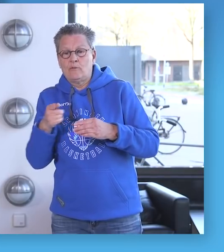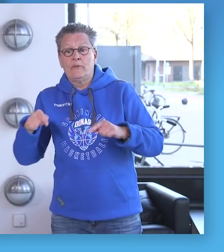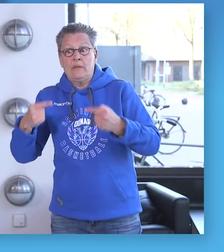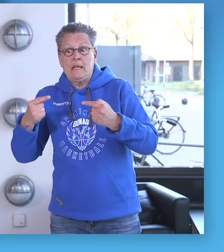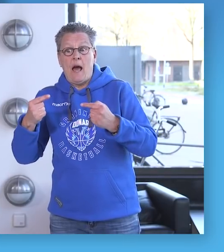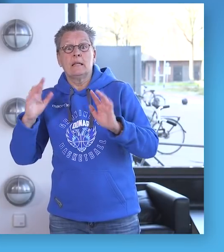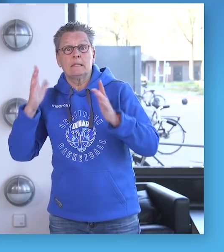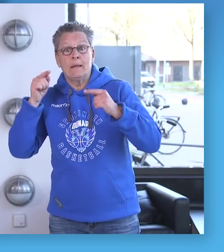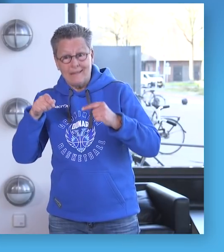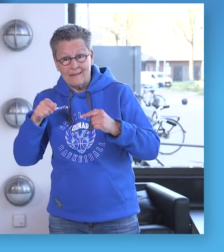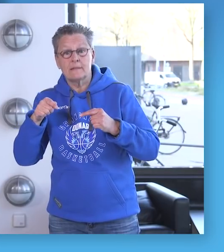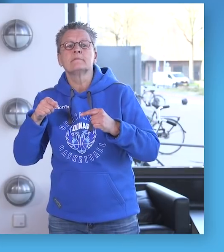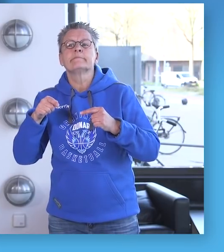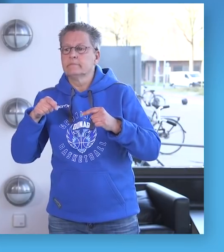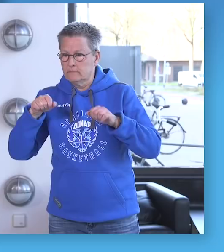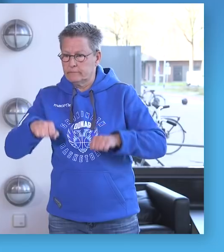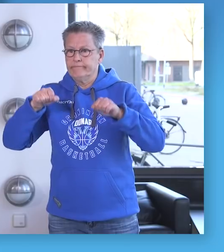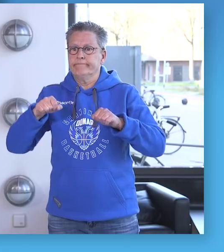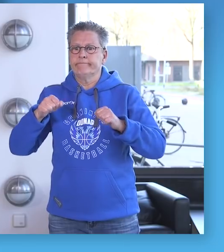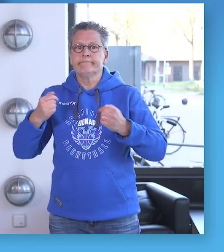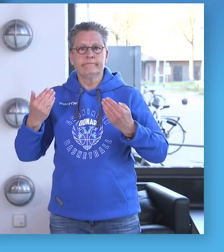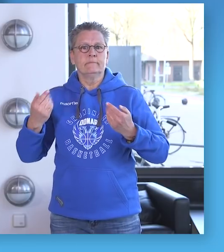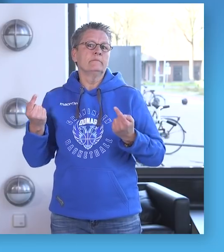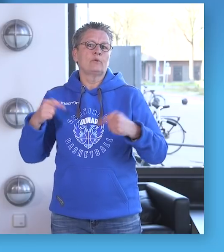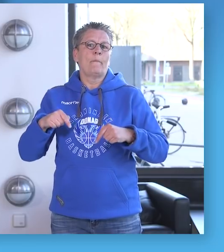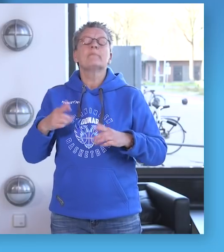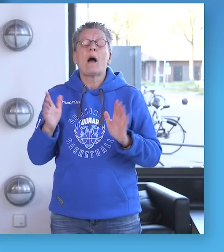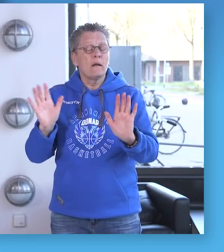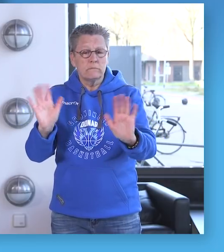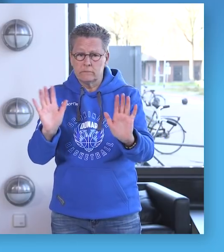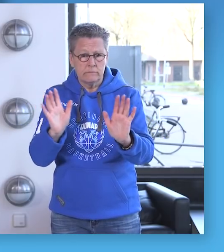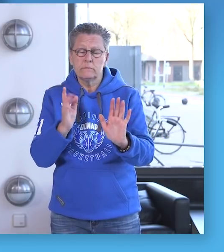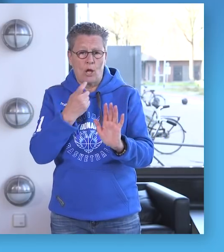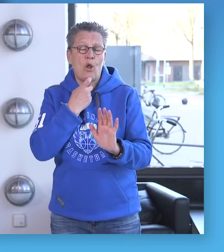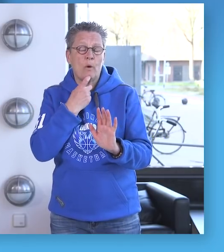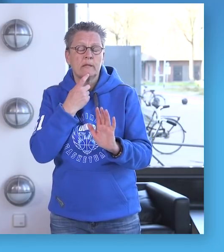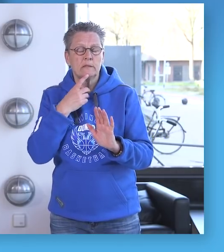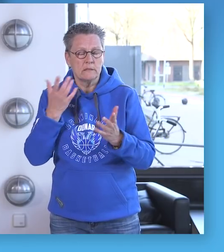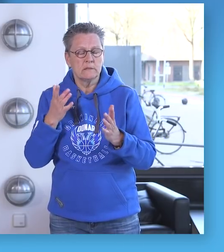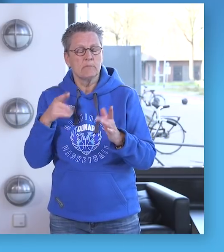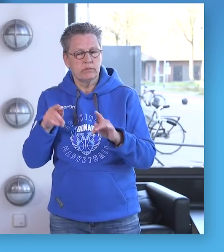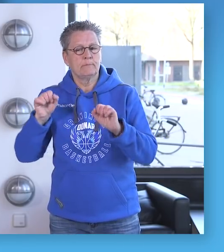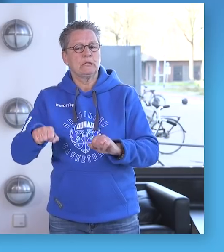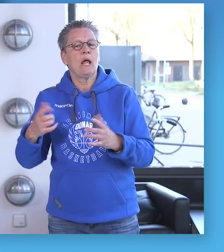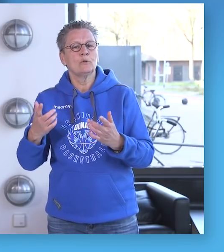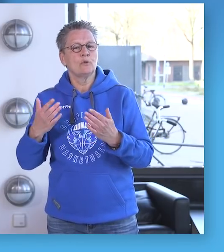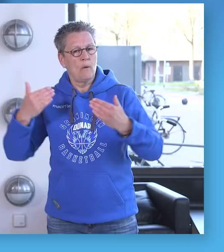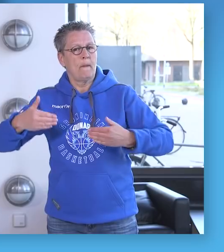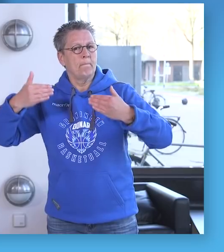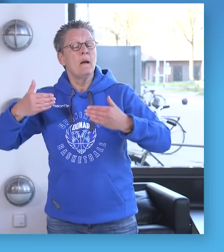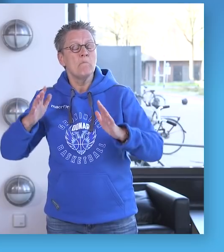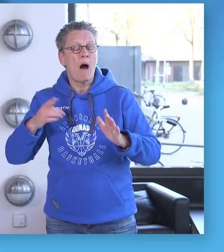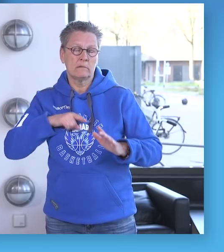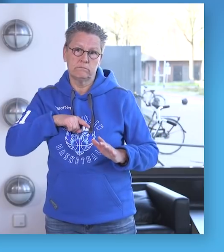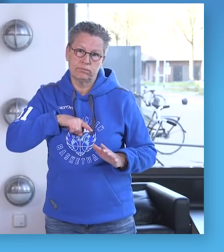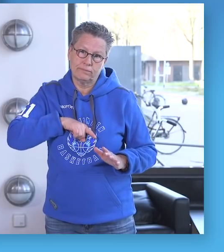finale deze beslissing is genomen. Maar volkomen logisch, maar... Dat deed wel heel pijn, heel veel pijn. Hè. Als ik kijk naar